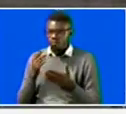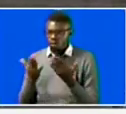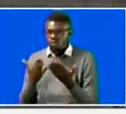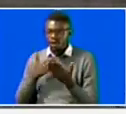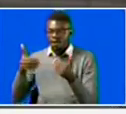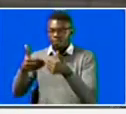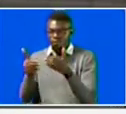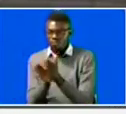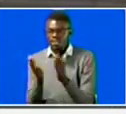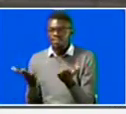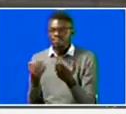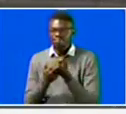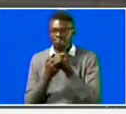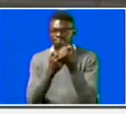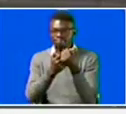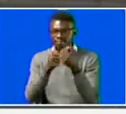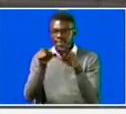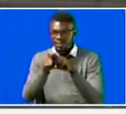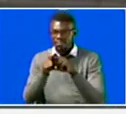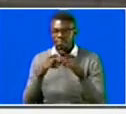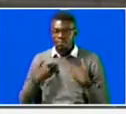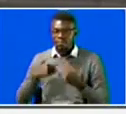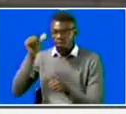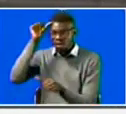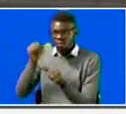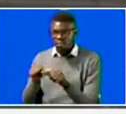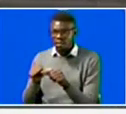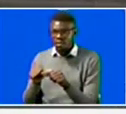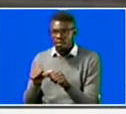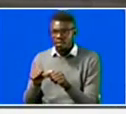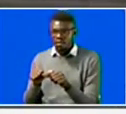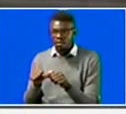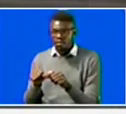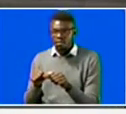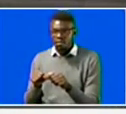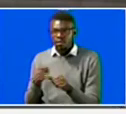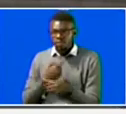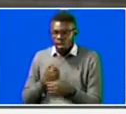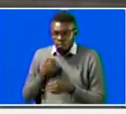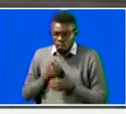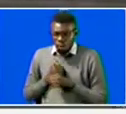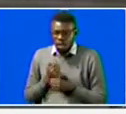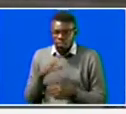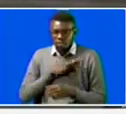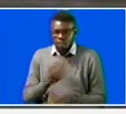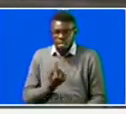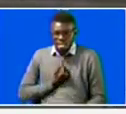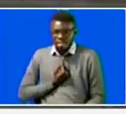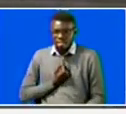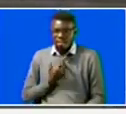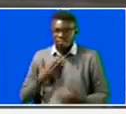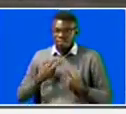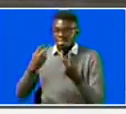community and to even leave a legacy. You know, tuko selfish ati tunafanya tu sisi wenyewe, tunataka tuonekane huko kwa